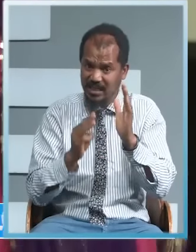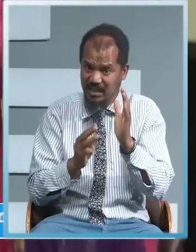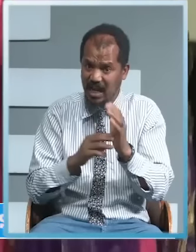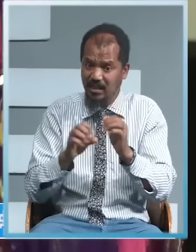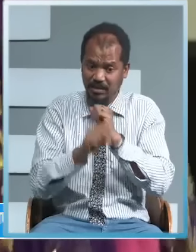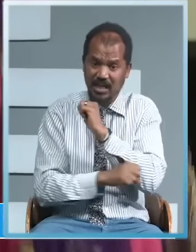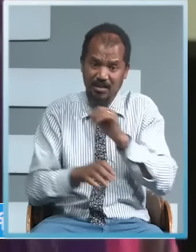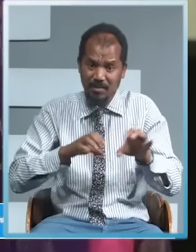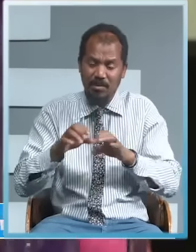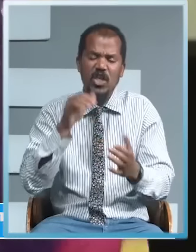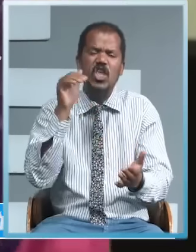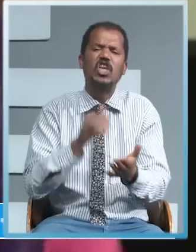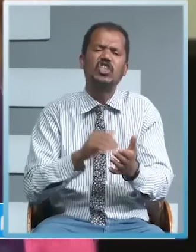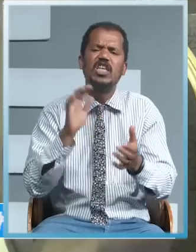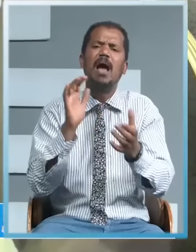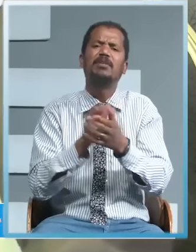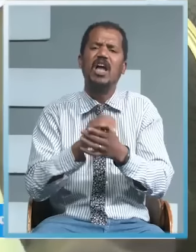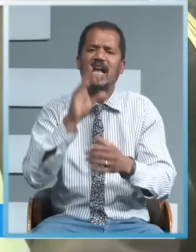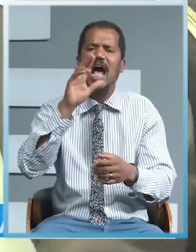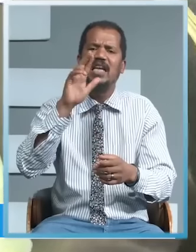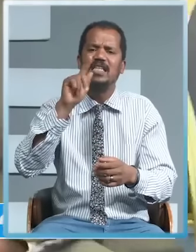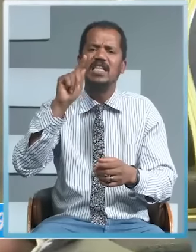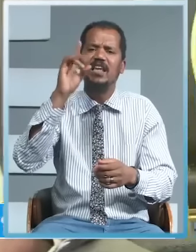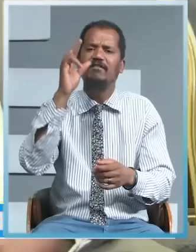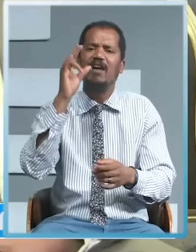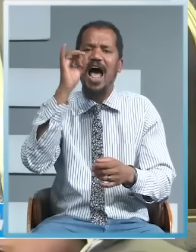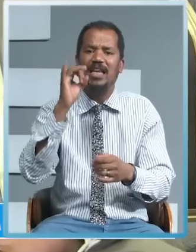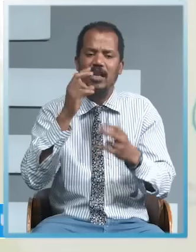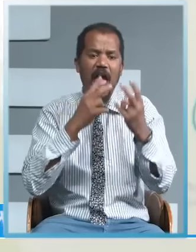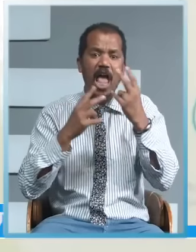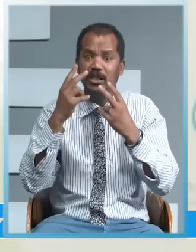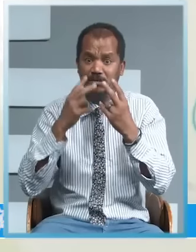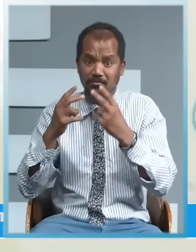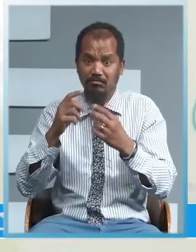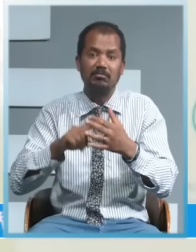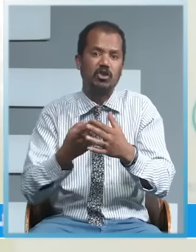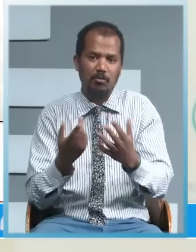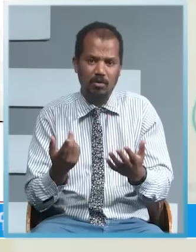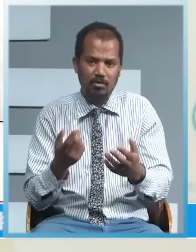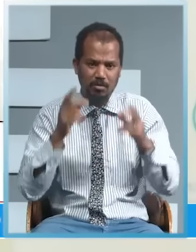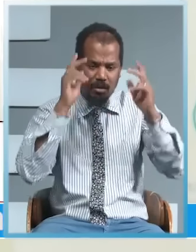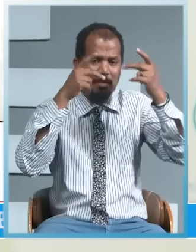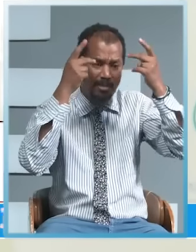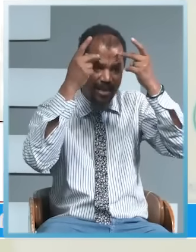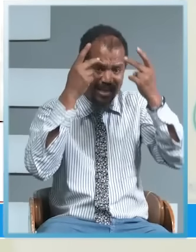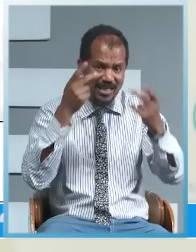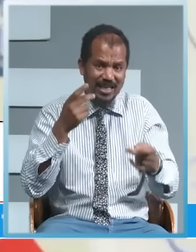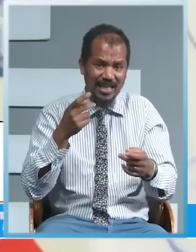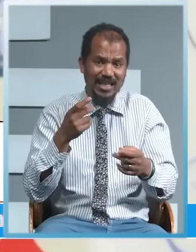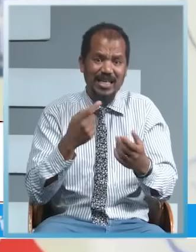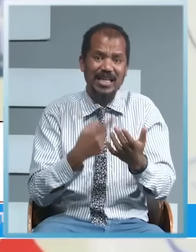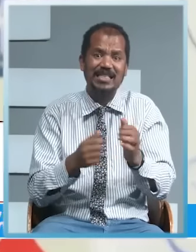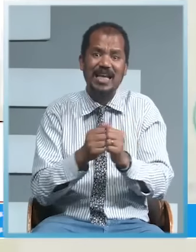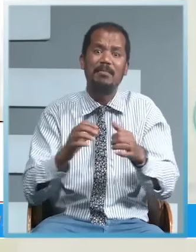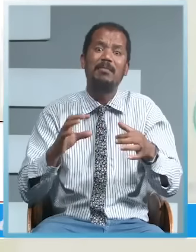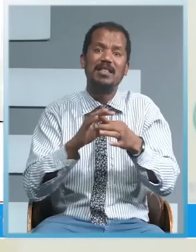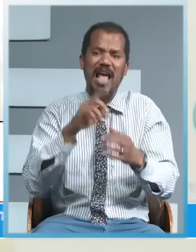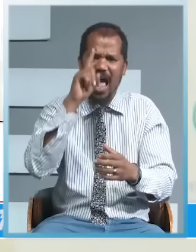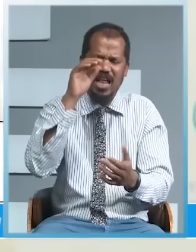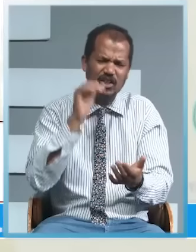መሰረት በማድረግ የሺ ጋብቻ የካርኒቫልና ኤክስፖ አካል የሆነውን ኤግዚቢሽን አስጀምሯል። ሚኒስቴር ኢንቨንት ጋር